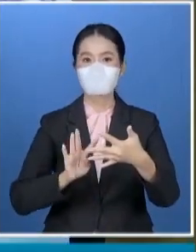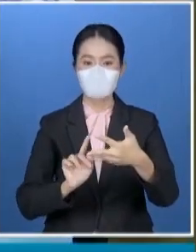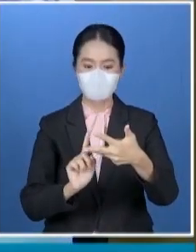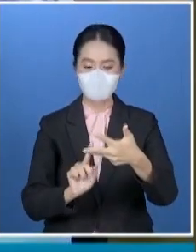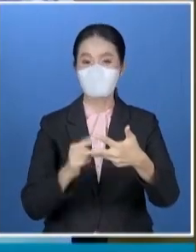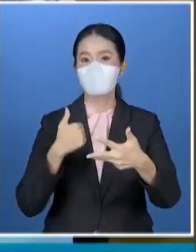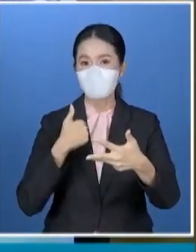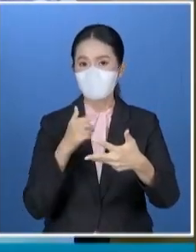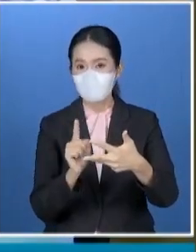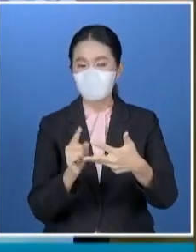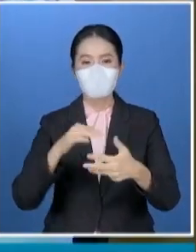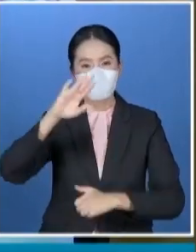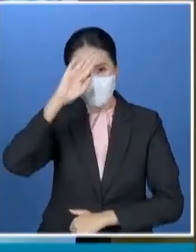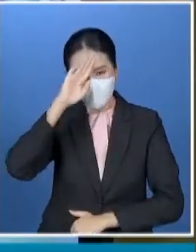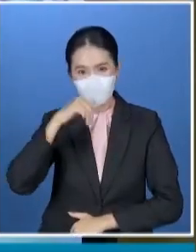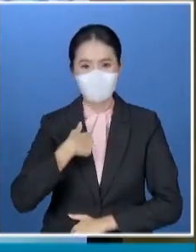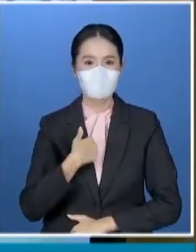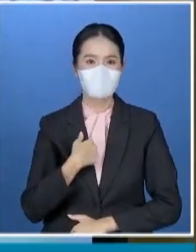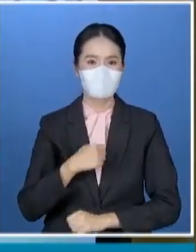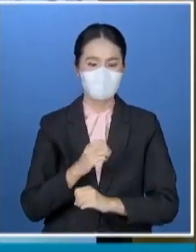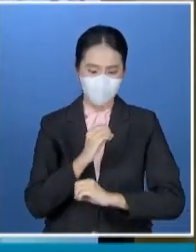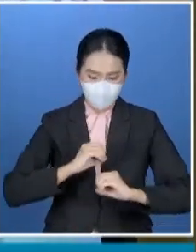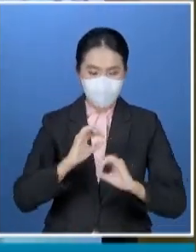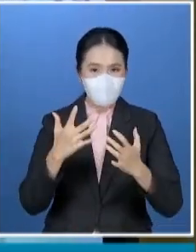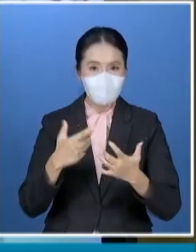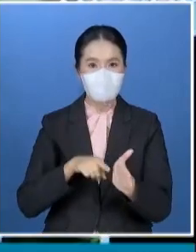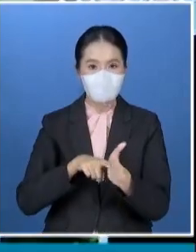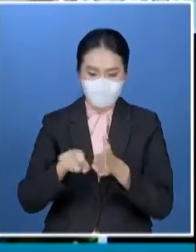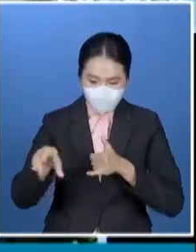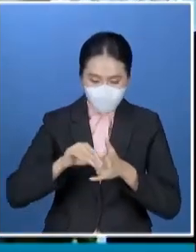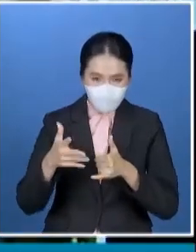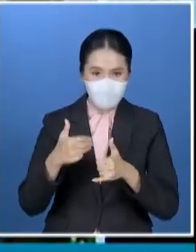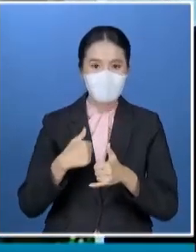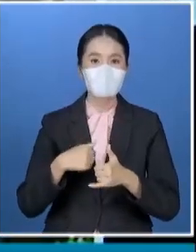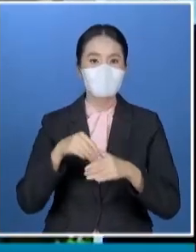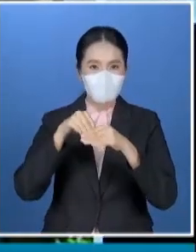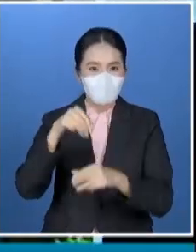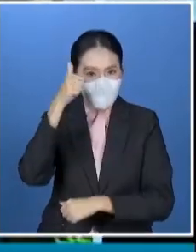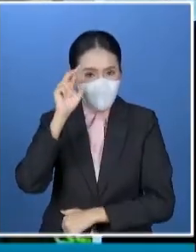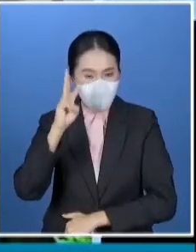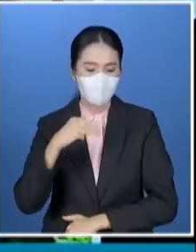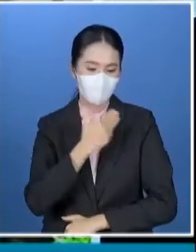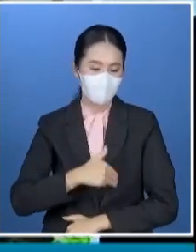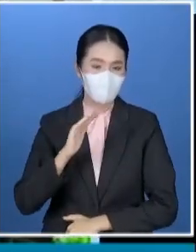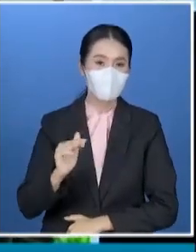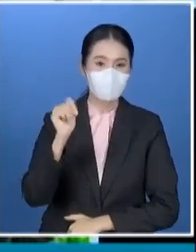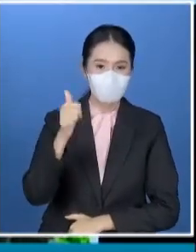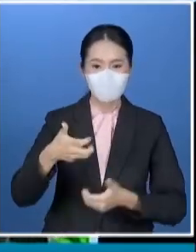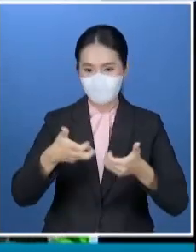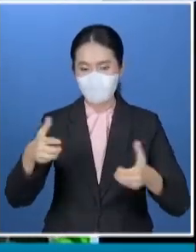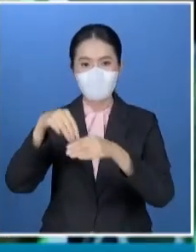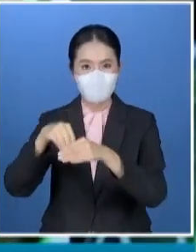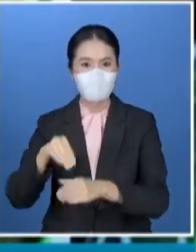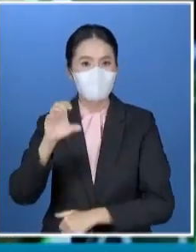ำผู้ป่วยที่เขาเรียกว่าปลอดเชื้อแล้วตรวจแล้วไม่พบเชื้อแล้วนะคะแล้วก็อยู่รักษามาทั้งหมด6วันอาการดีขึ้นมากแยกไปอยู่ประ